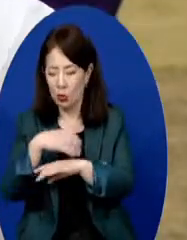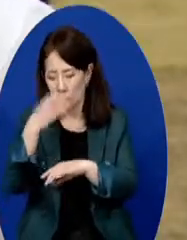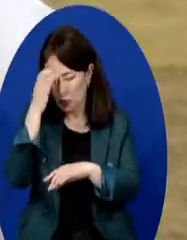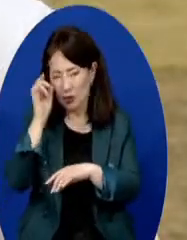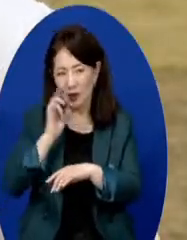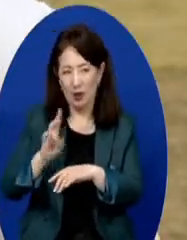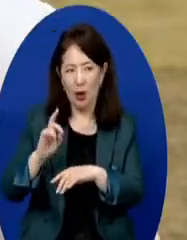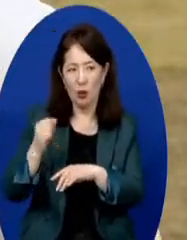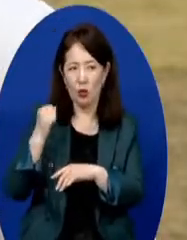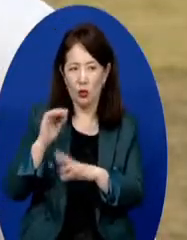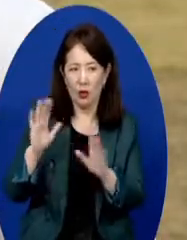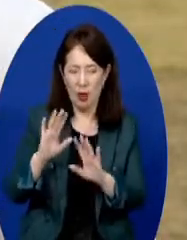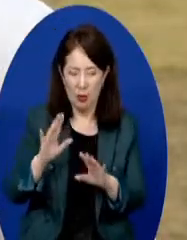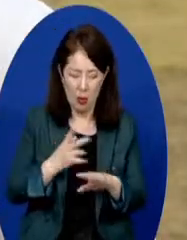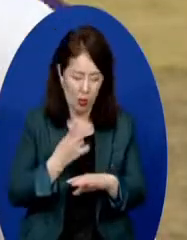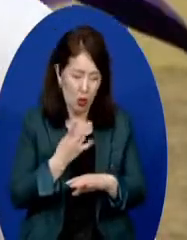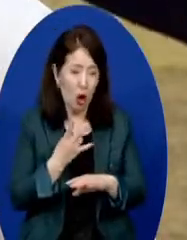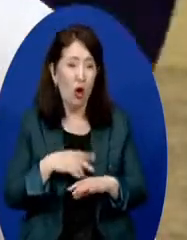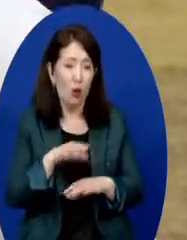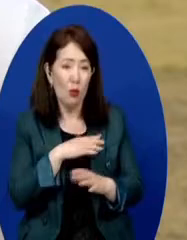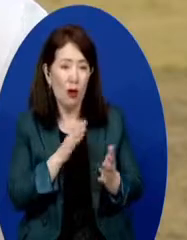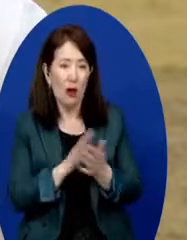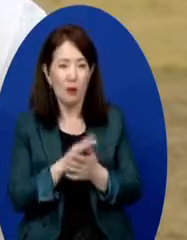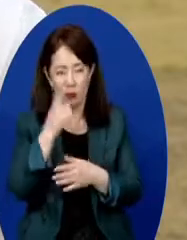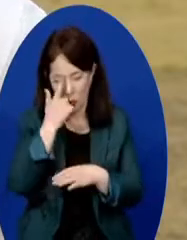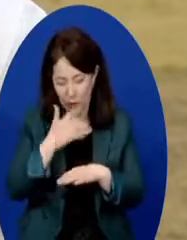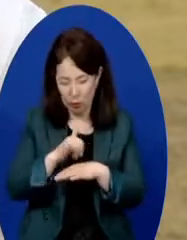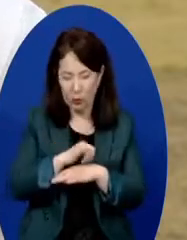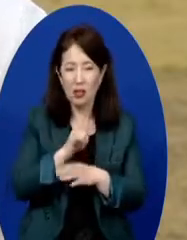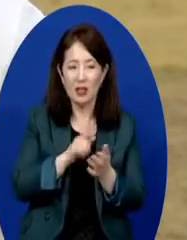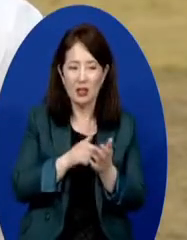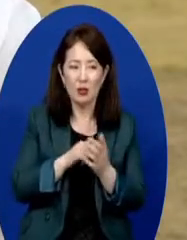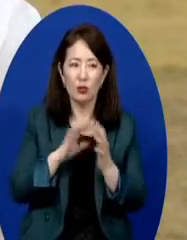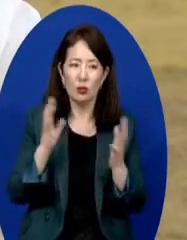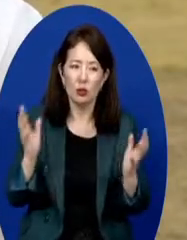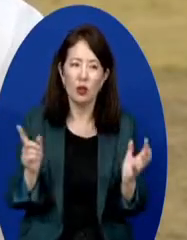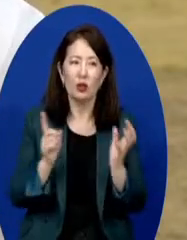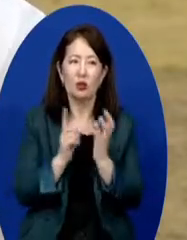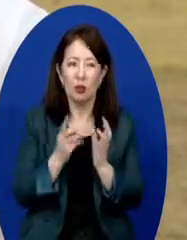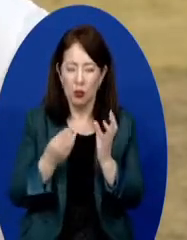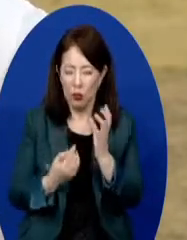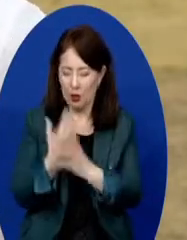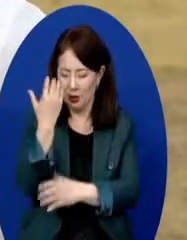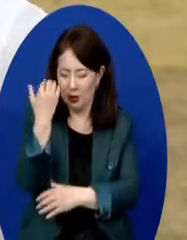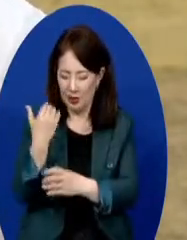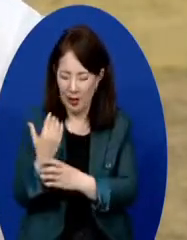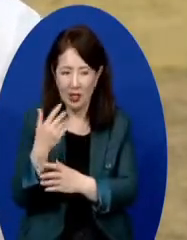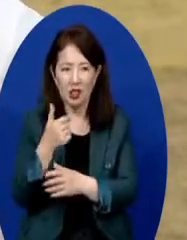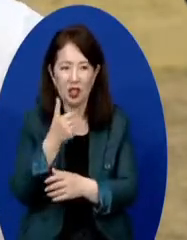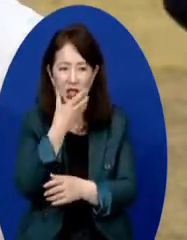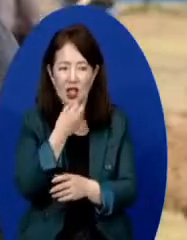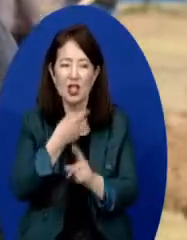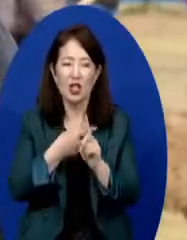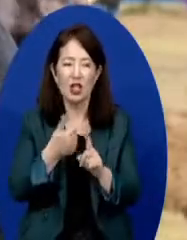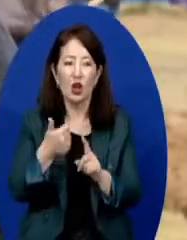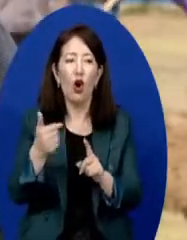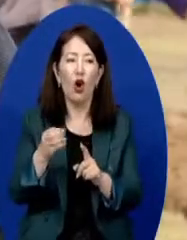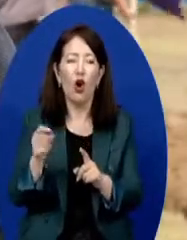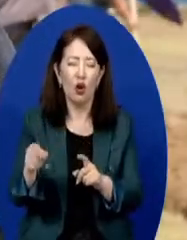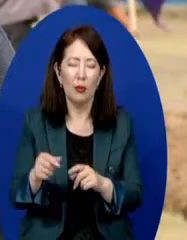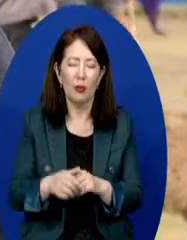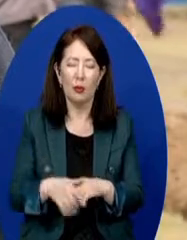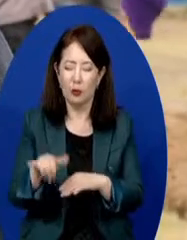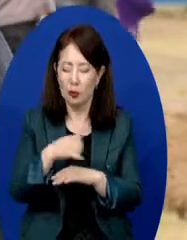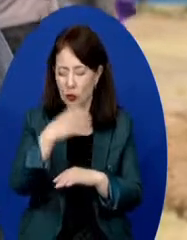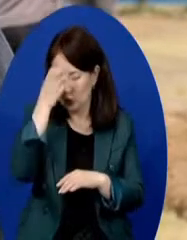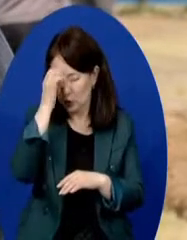үл хамааран ийм ногоон юмнэр эх орондоо хэрэгтэй юмнэр бүгдээрээ зовж мод тарьж байгаа нь бол одоо эрг гой дохиол гэж бодож байгаа. Улс